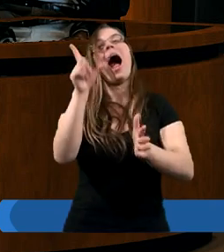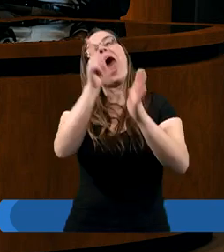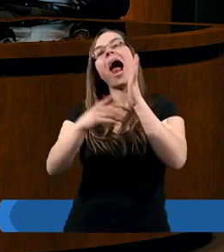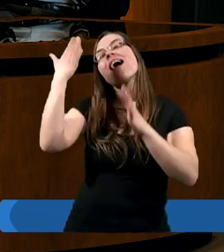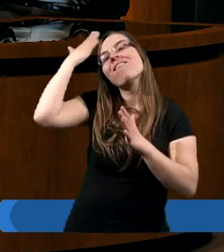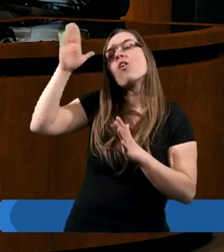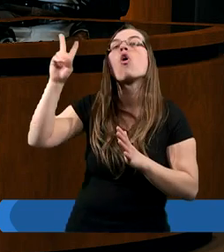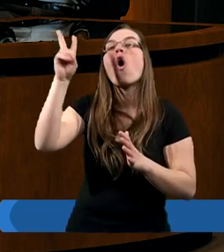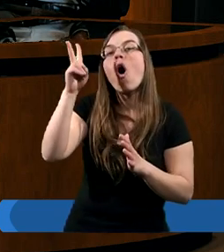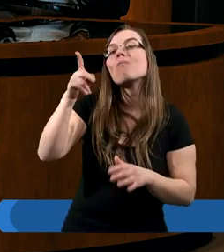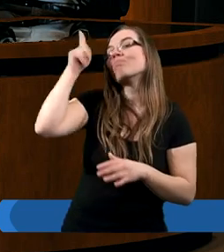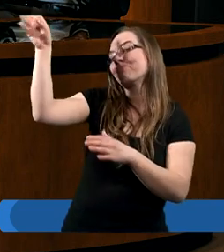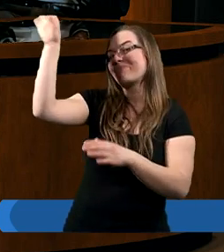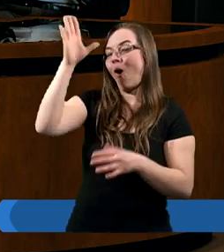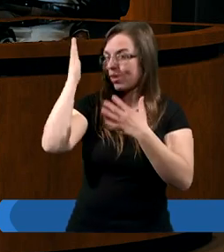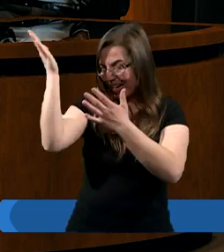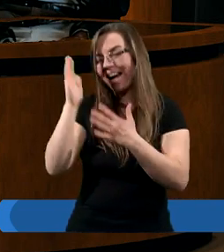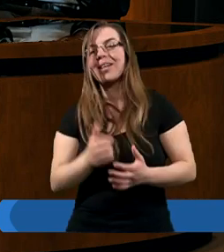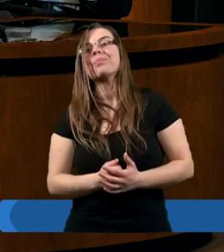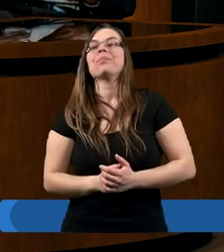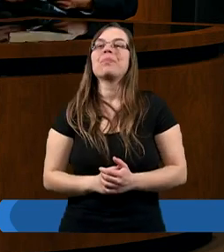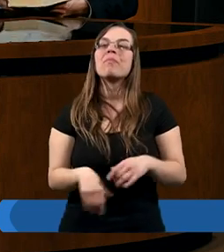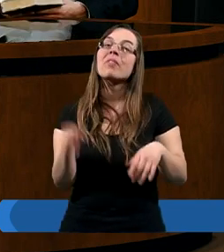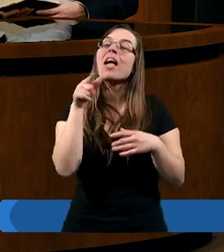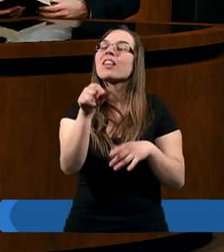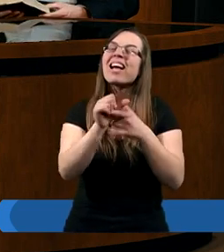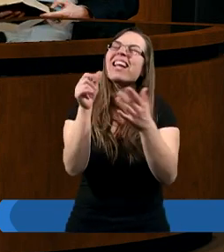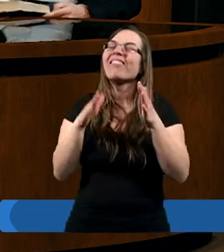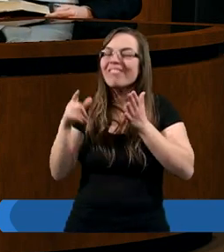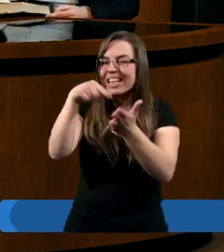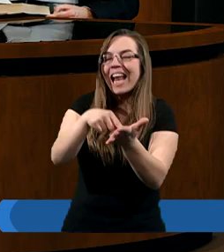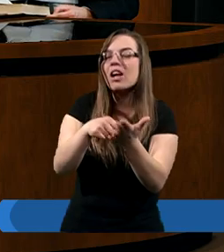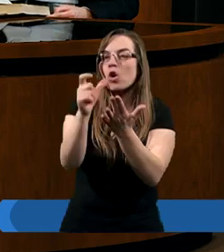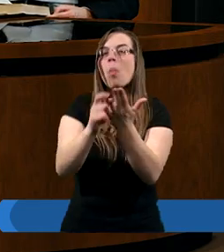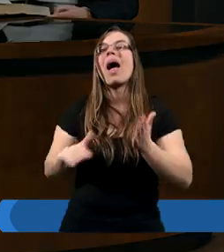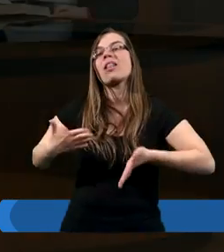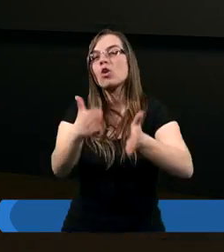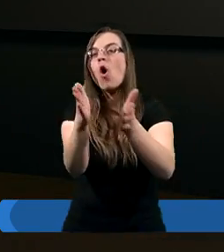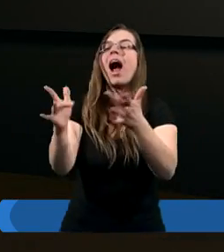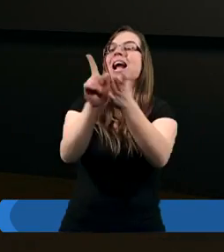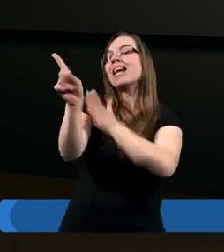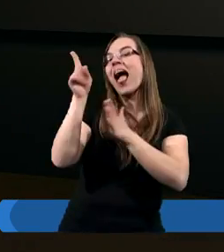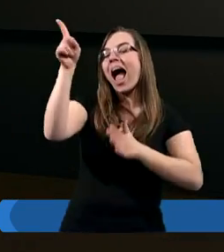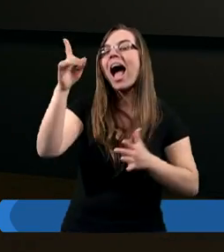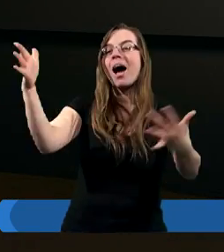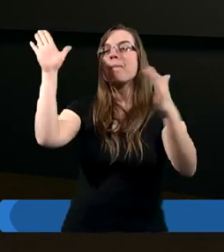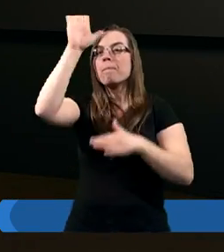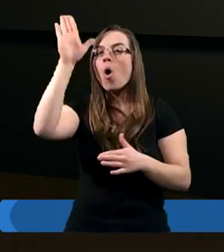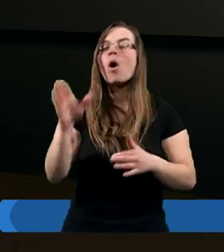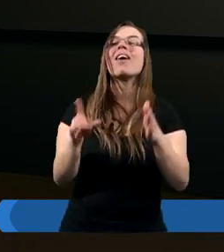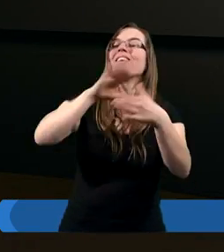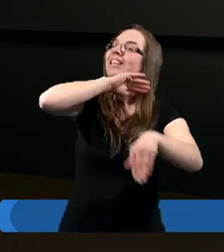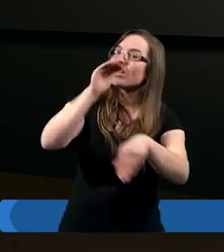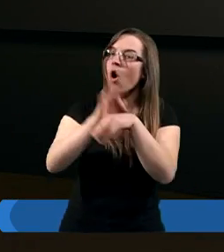ale woli Bożej. To jest ta wyznaczona droga, bo życie dla Boga to życie w zgodzie z